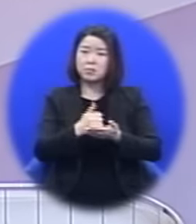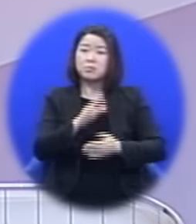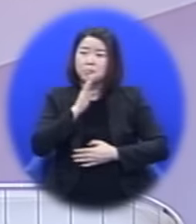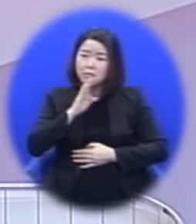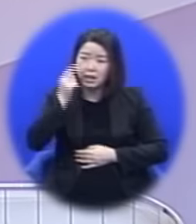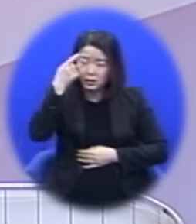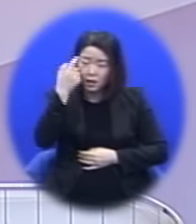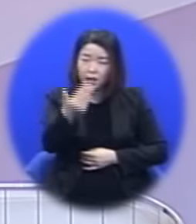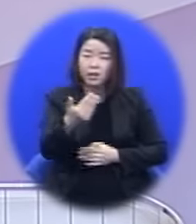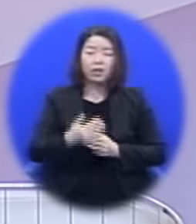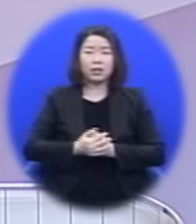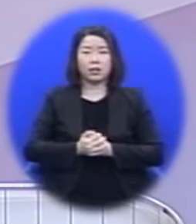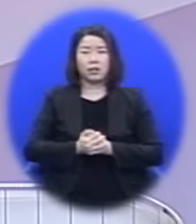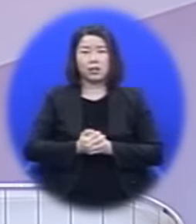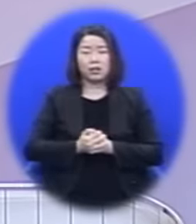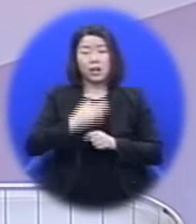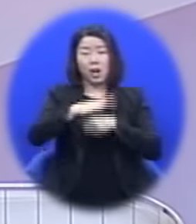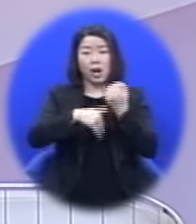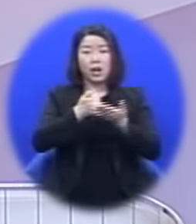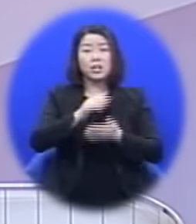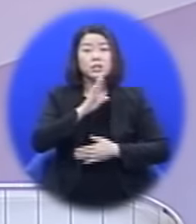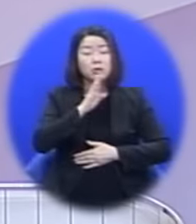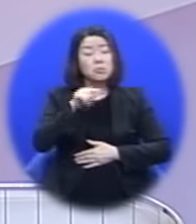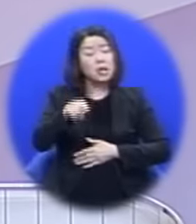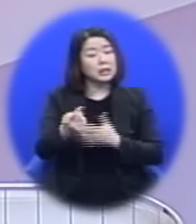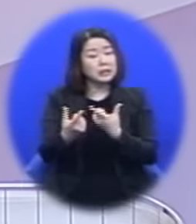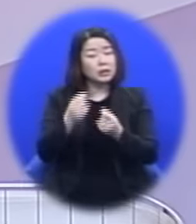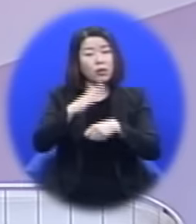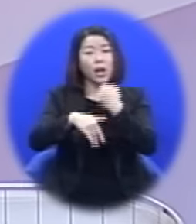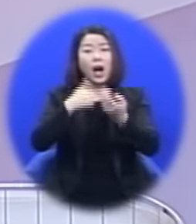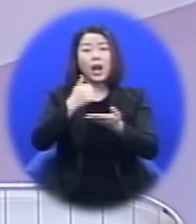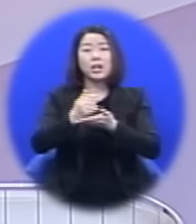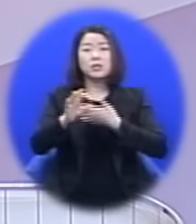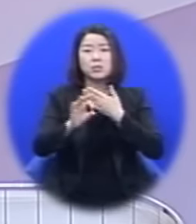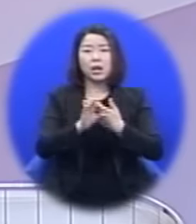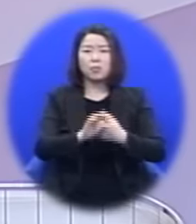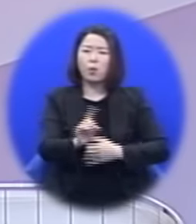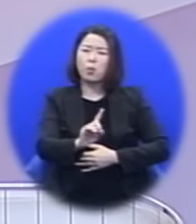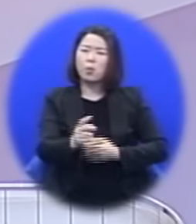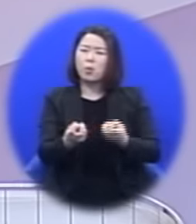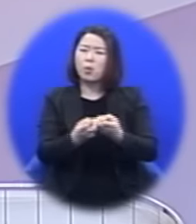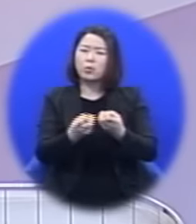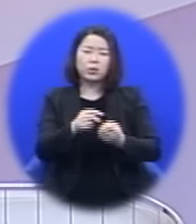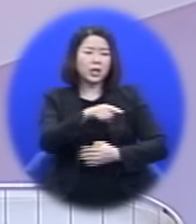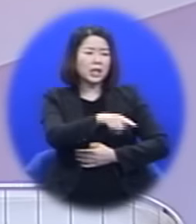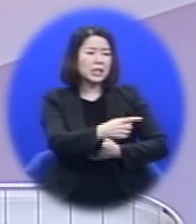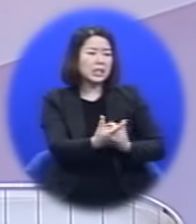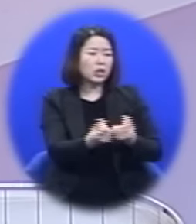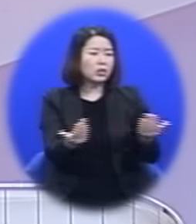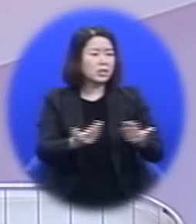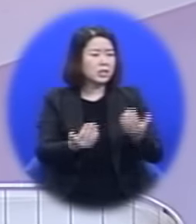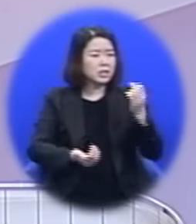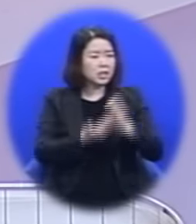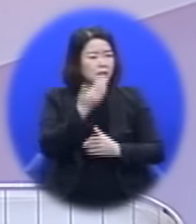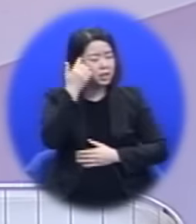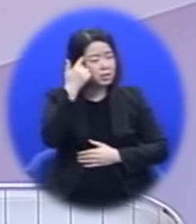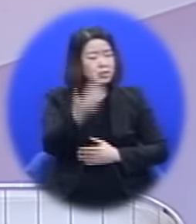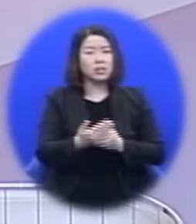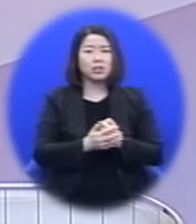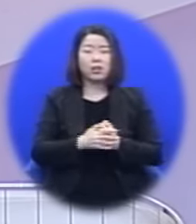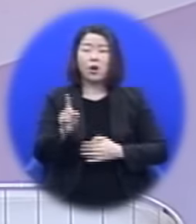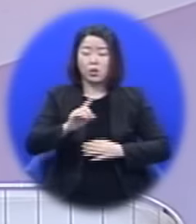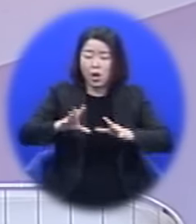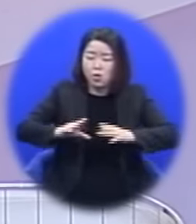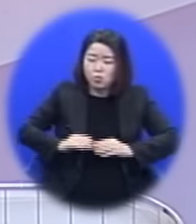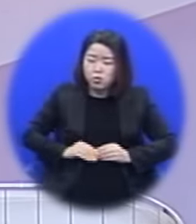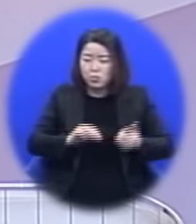맞아? 하나님이 정말 그런 하나님이시라면 어떻게 이런 일이 있을 수 있지? 어떻게 이렇게 굶어